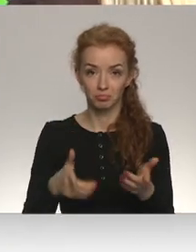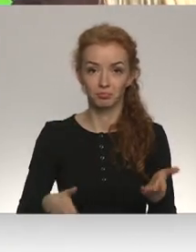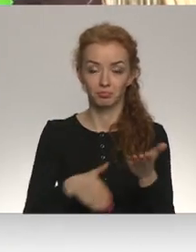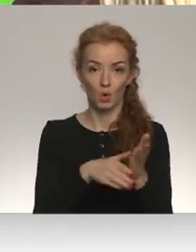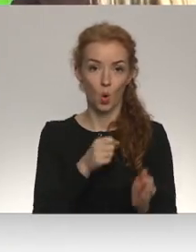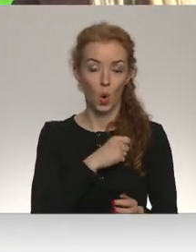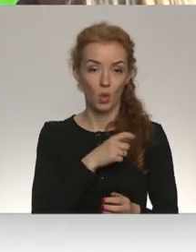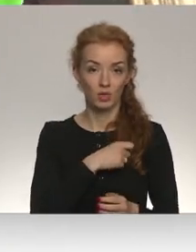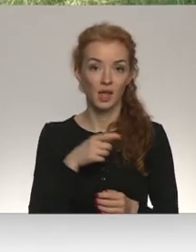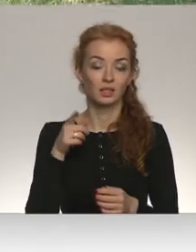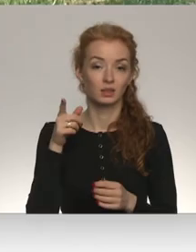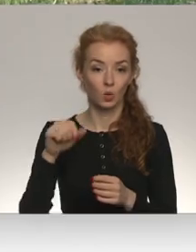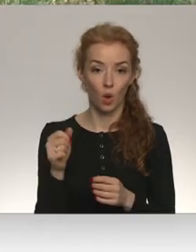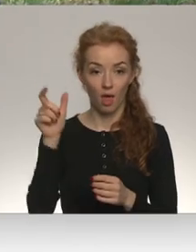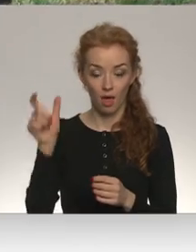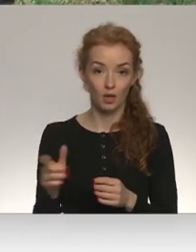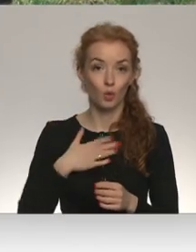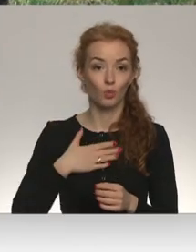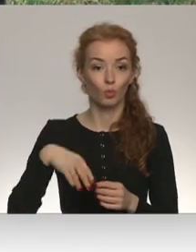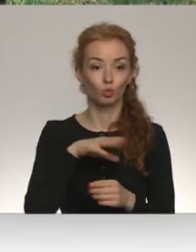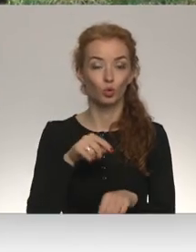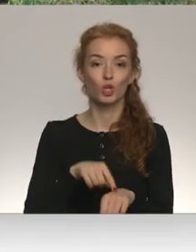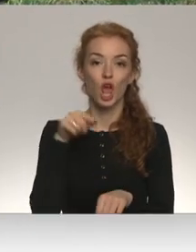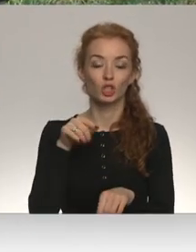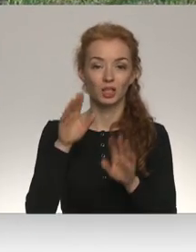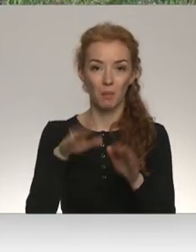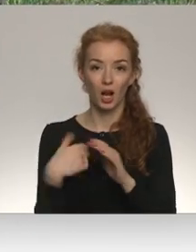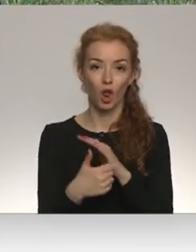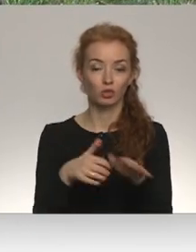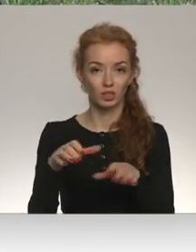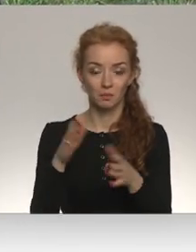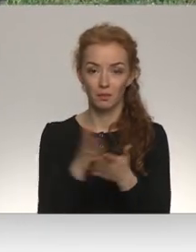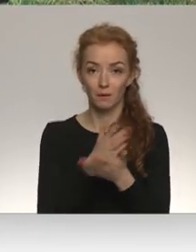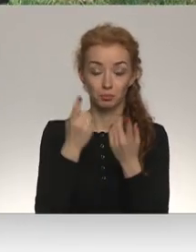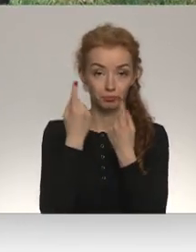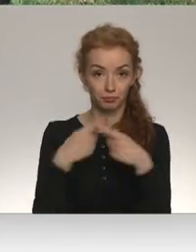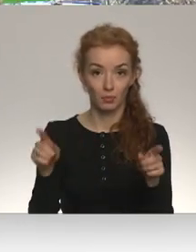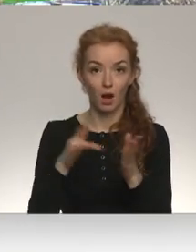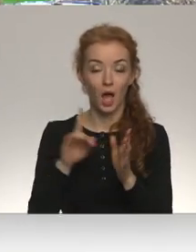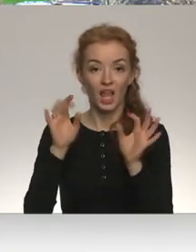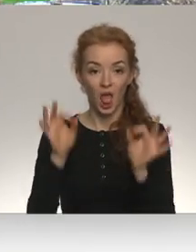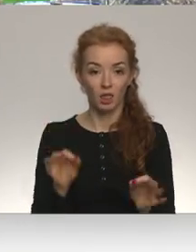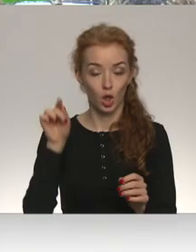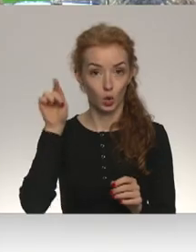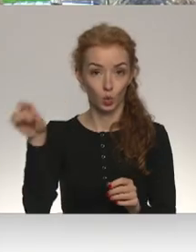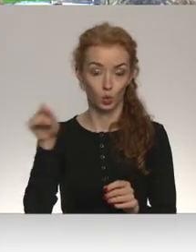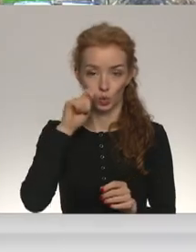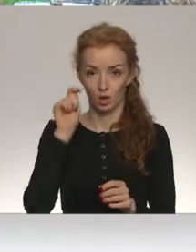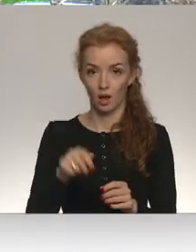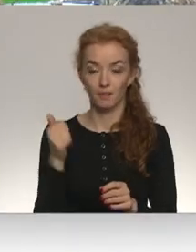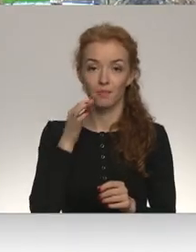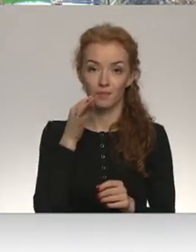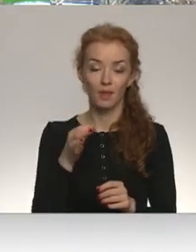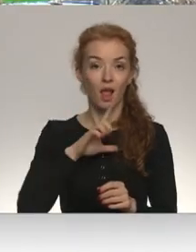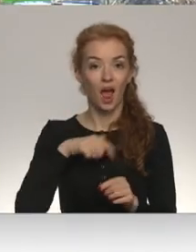palīgā saucienam, mūsu priekšstats par klaiņojušiem dzīvniekiem krāsi atšķiras no realitātes Ukrainā. Ja Latvijā